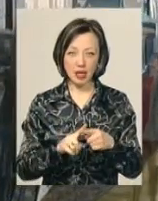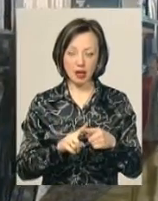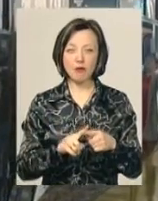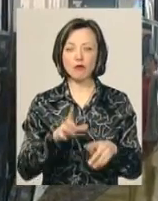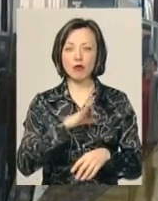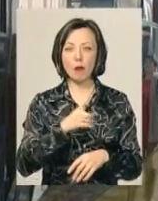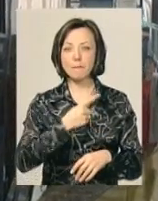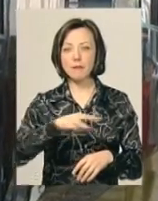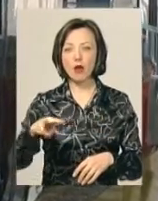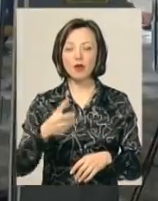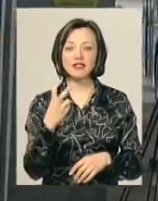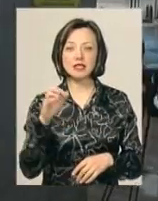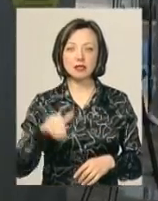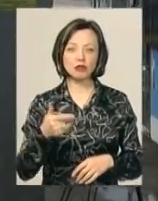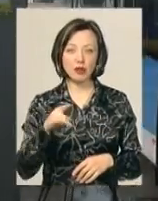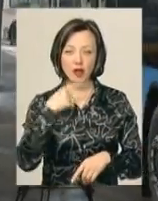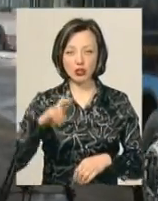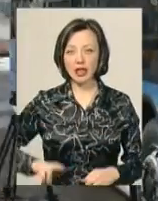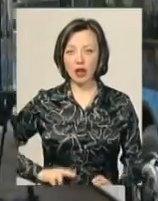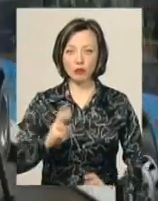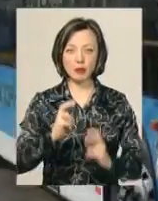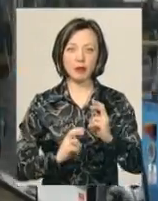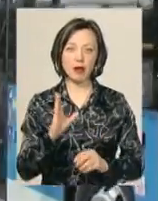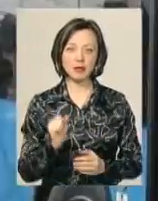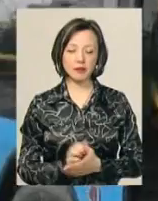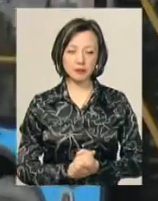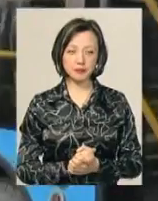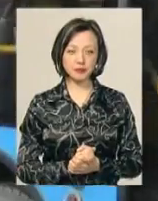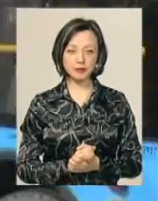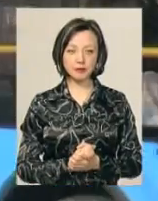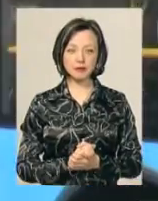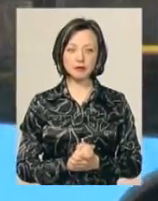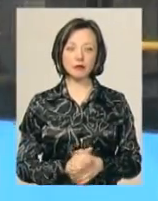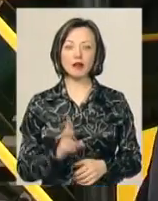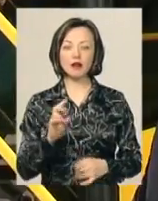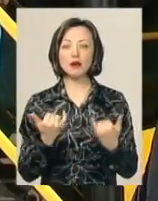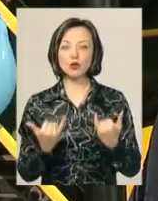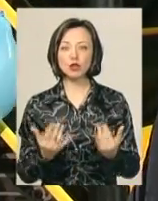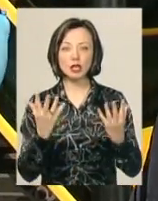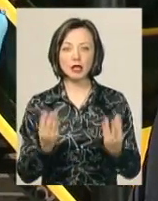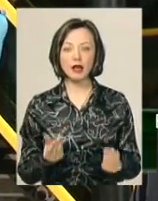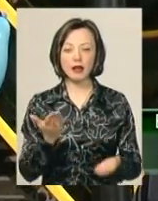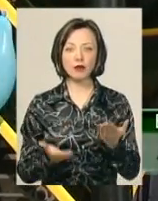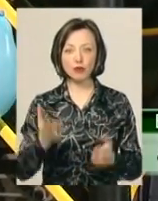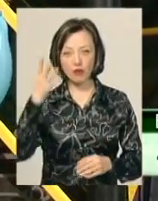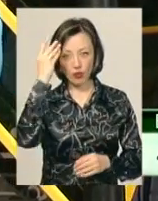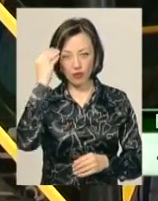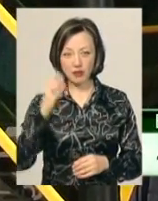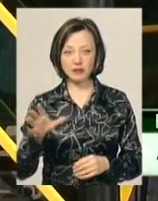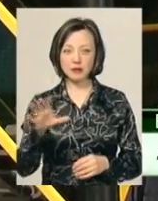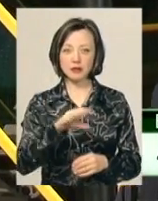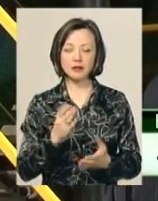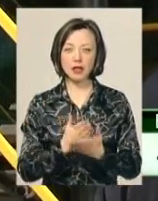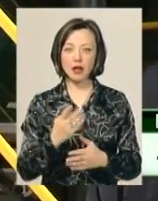майже 1 200 000 гривень, каже директор підприємства Віктор Паламарчук. На сьогоднішній день, якщо врахувати тих 7 тонн на підприємстві,